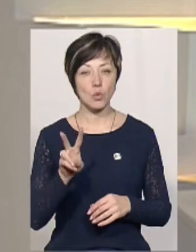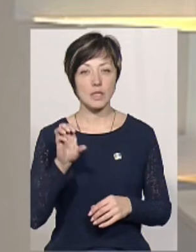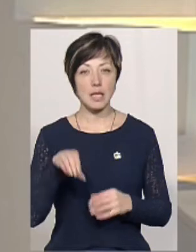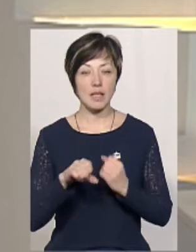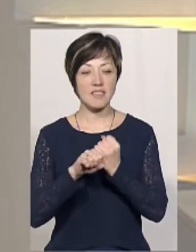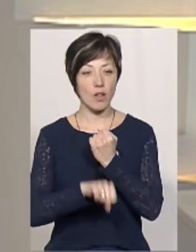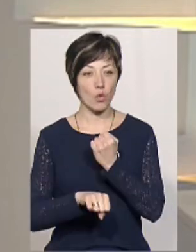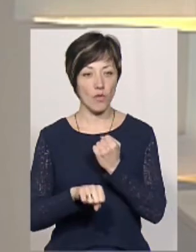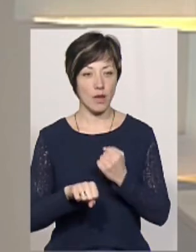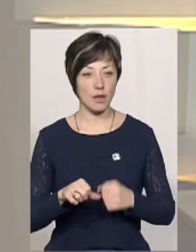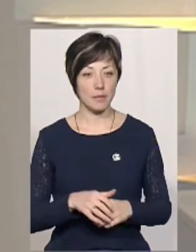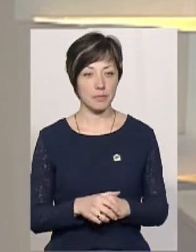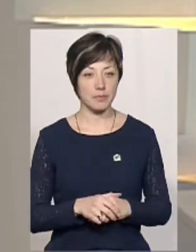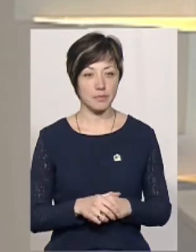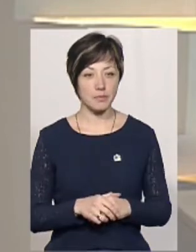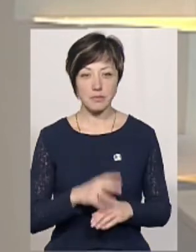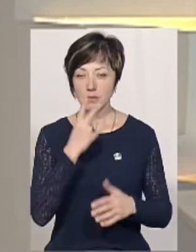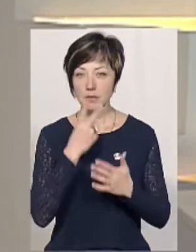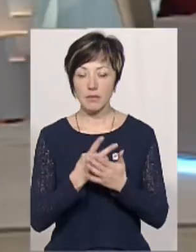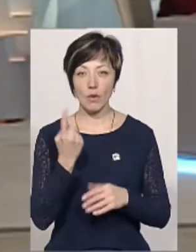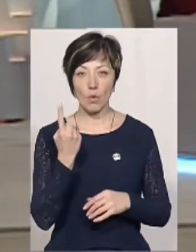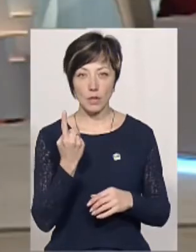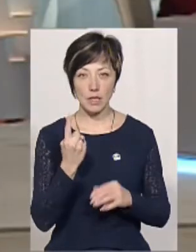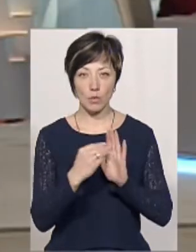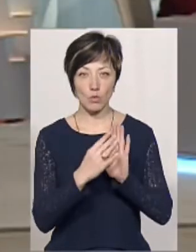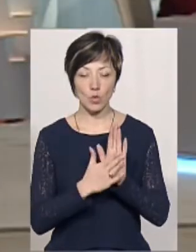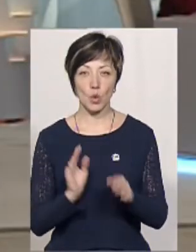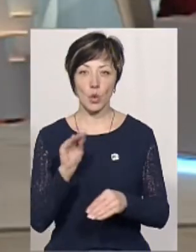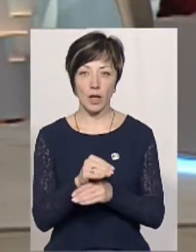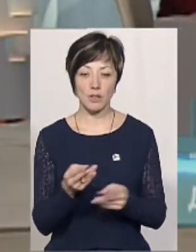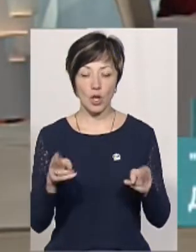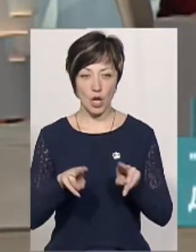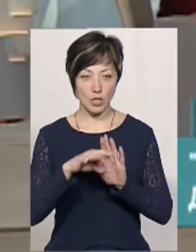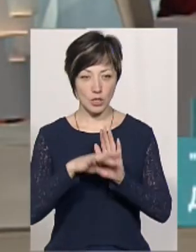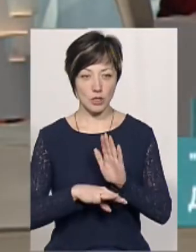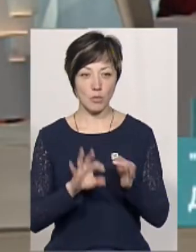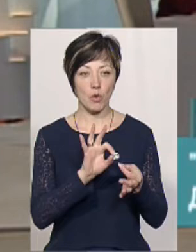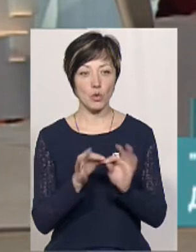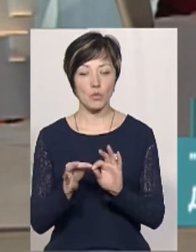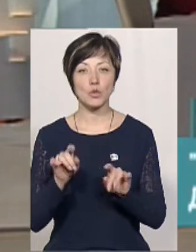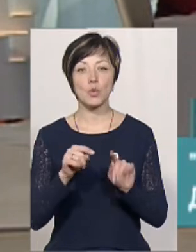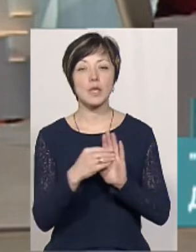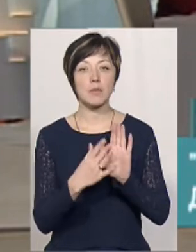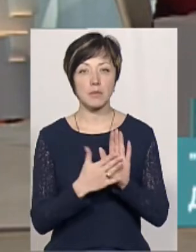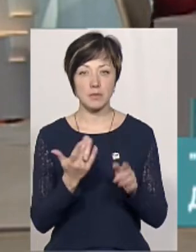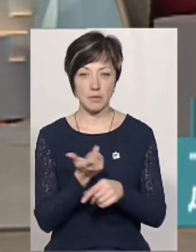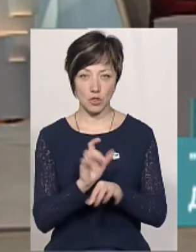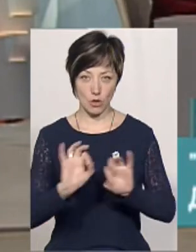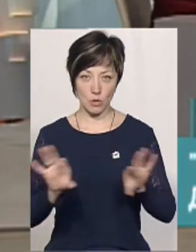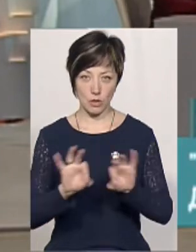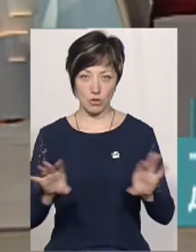152-га зґвалтування. Бачу, один пункт додався, врешті більше подробиць. Що там, от більш